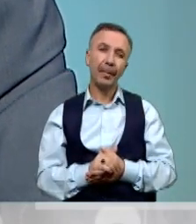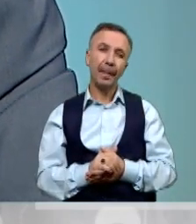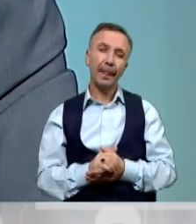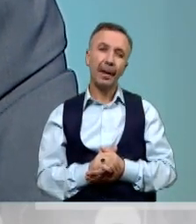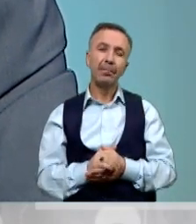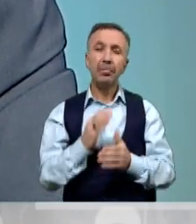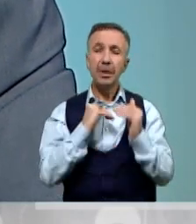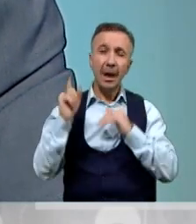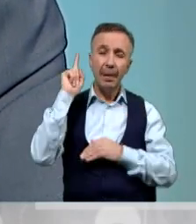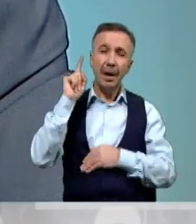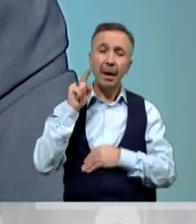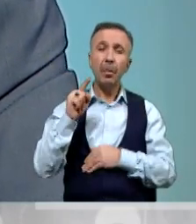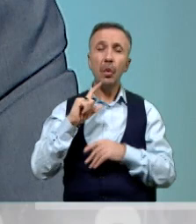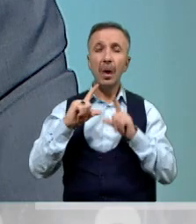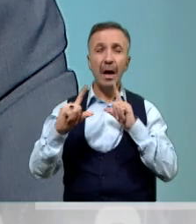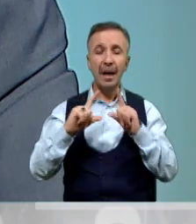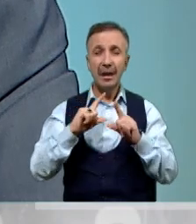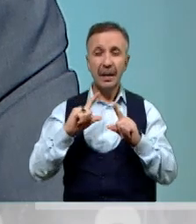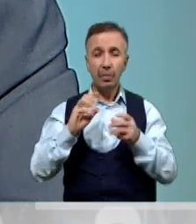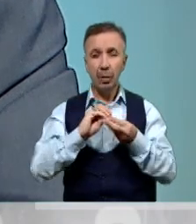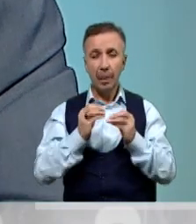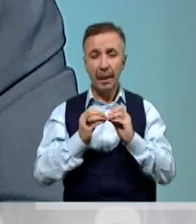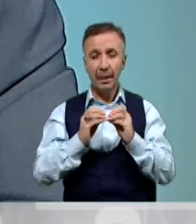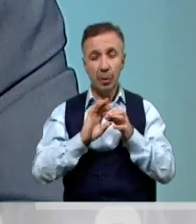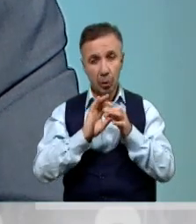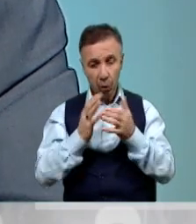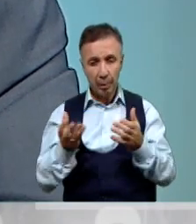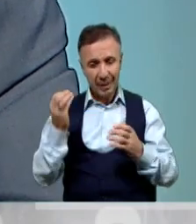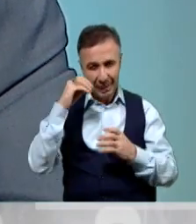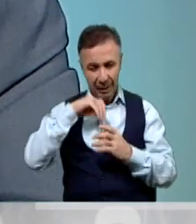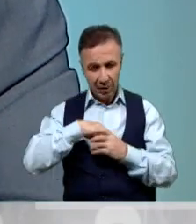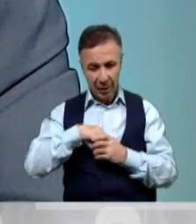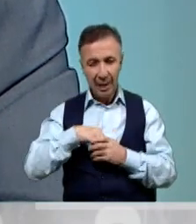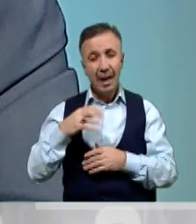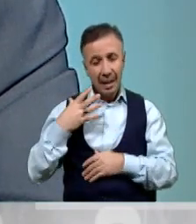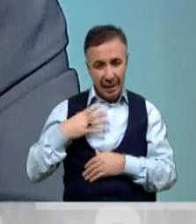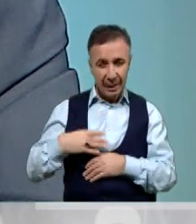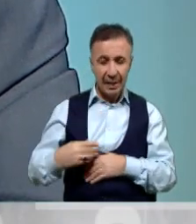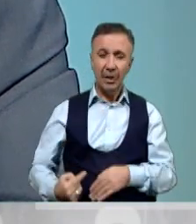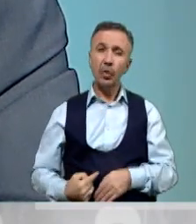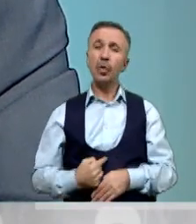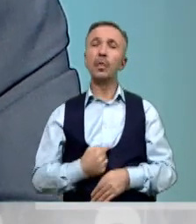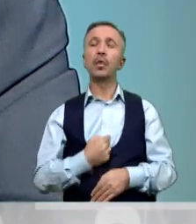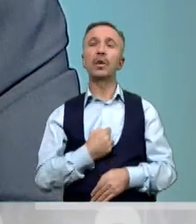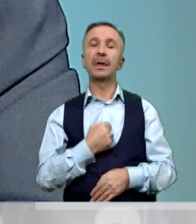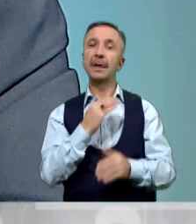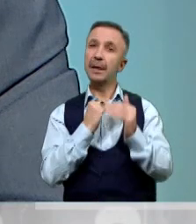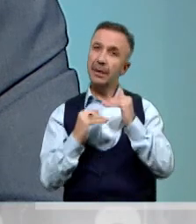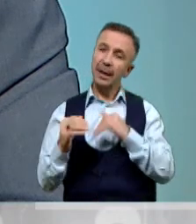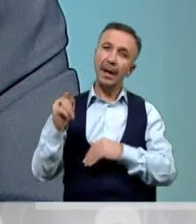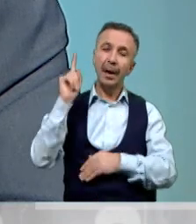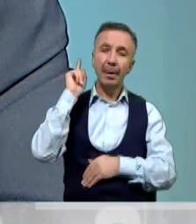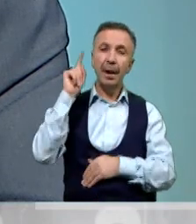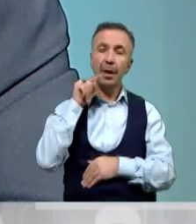cenab-ı Hakk'a bu haceti için Efendim talepte bulunursa Eh umulur ki cenab-ı hak